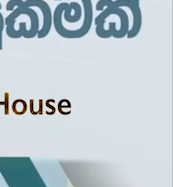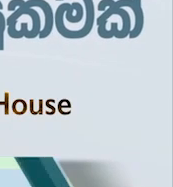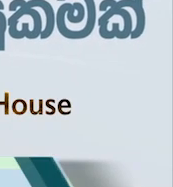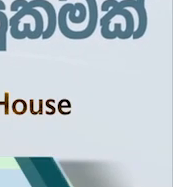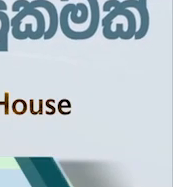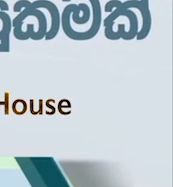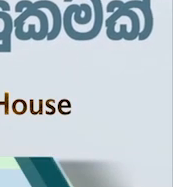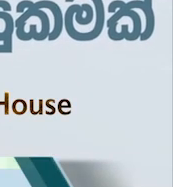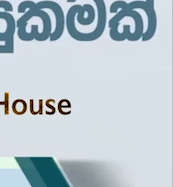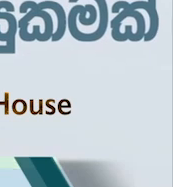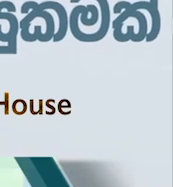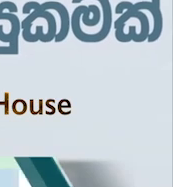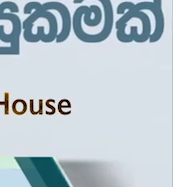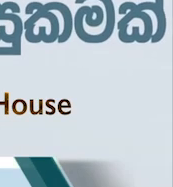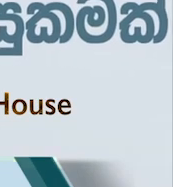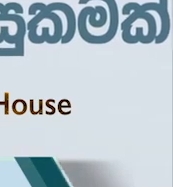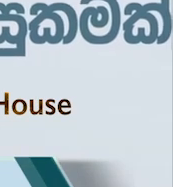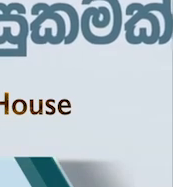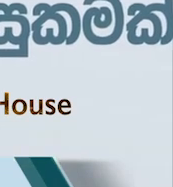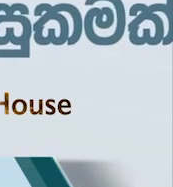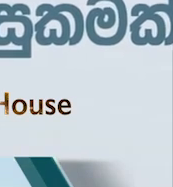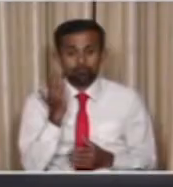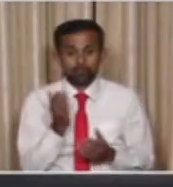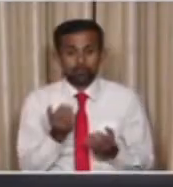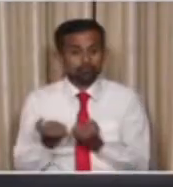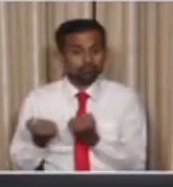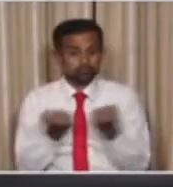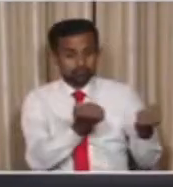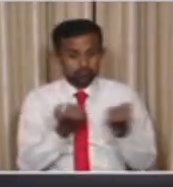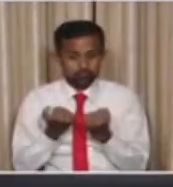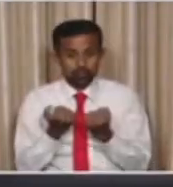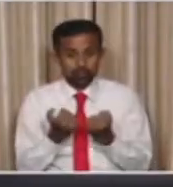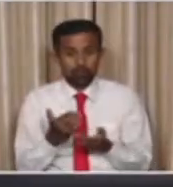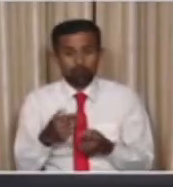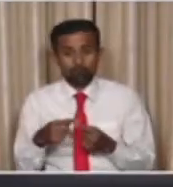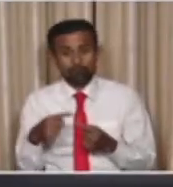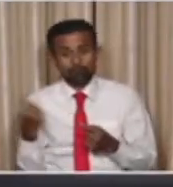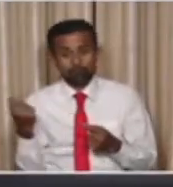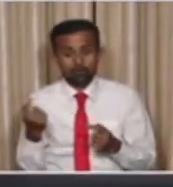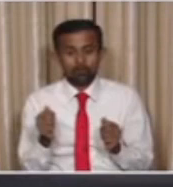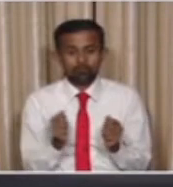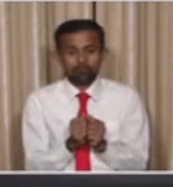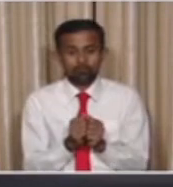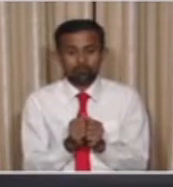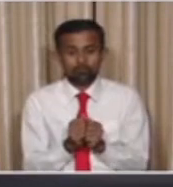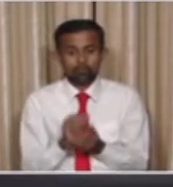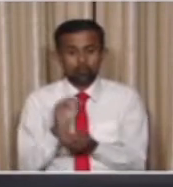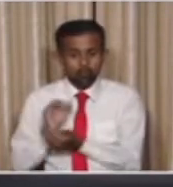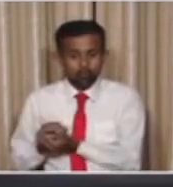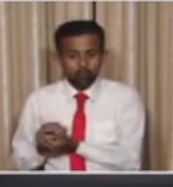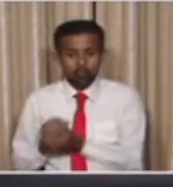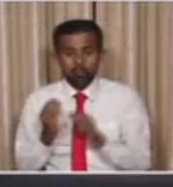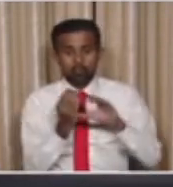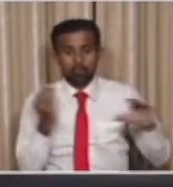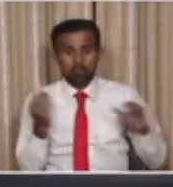පරිමාණ ව්‍යවසායකයන්ට සහනදායි ණය පහසුකමක්. වෙන්කල ක්‍රියාකාරී තත්ත්වයේ අංගනේ රඳව ඇති